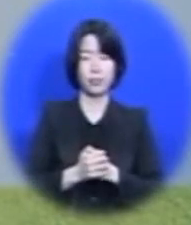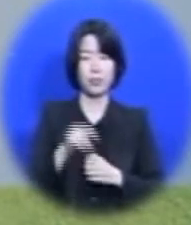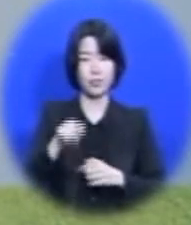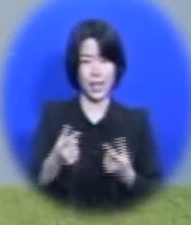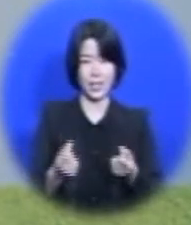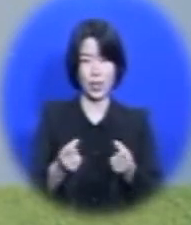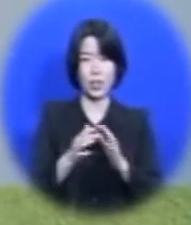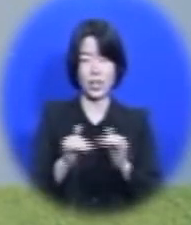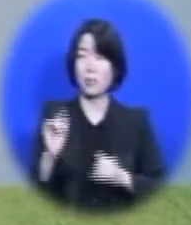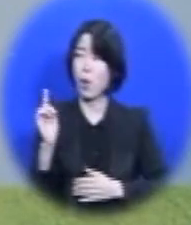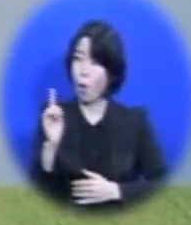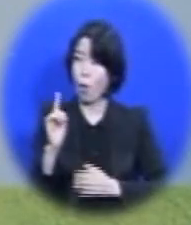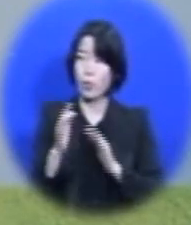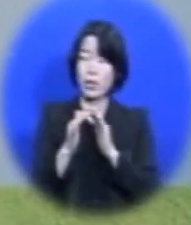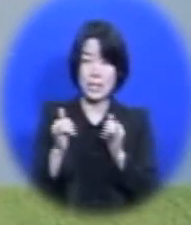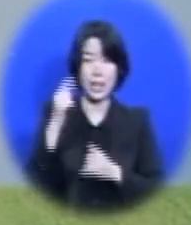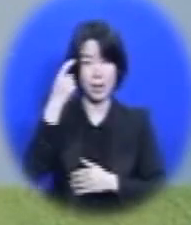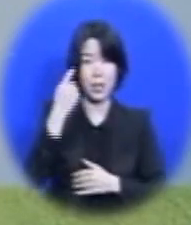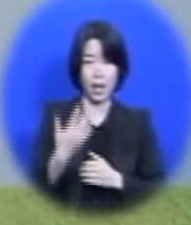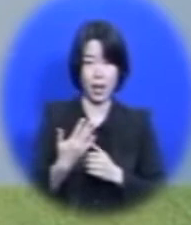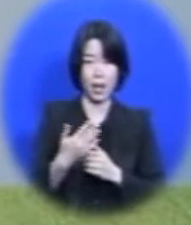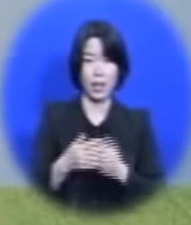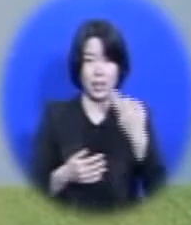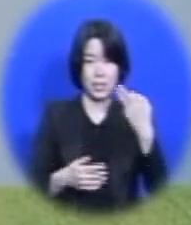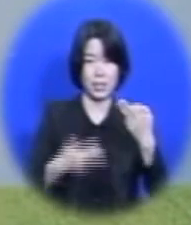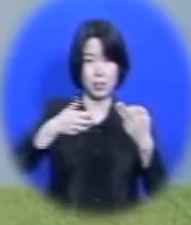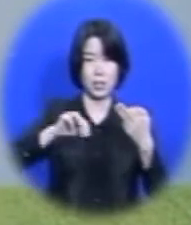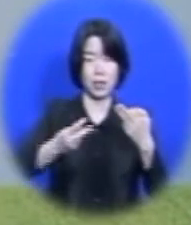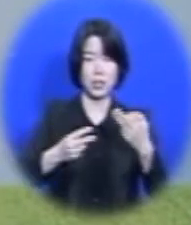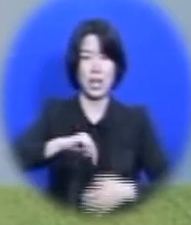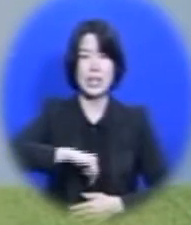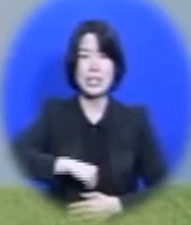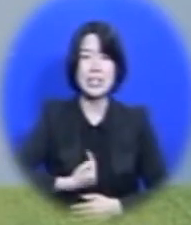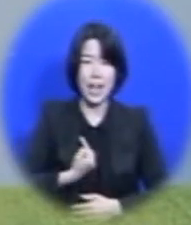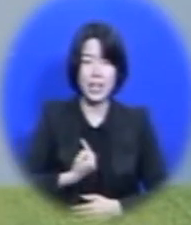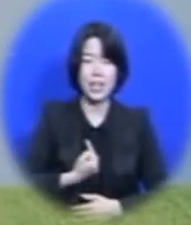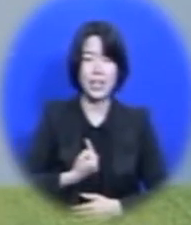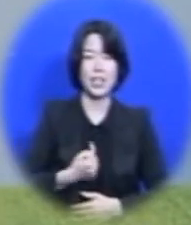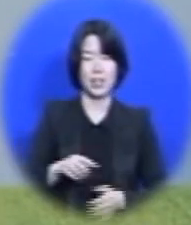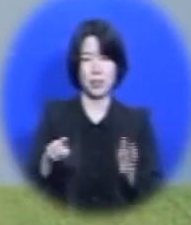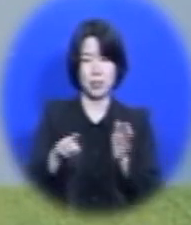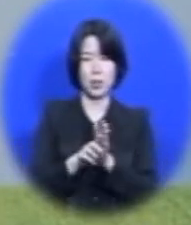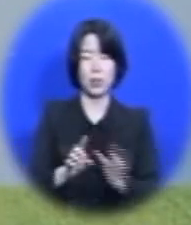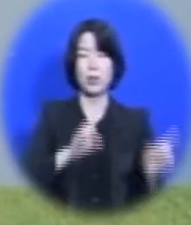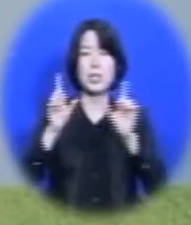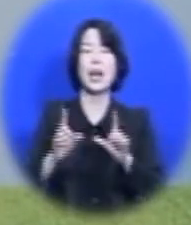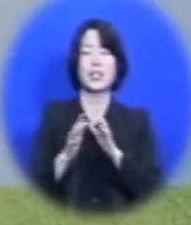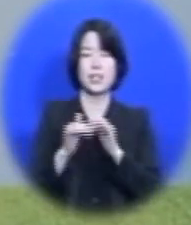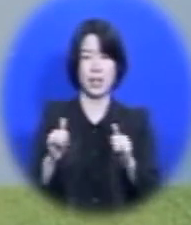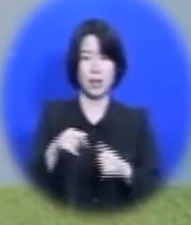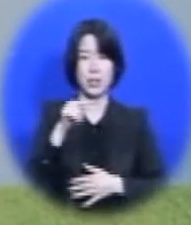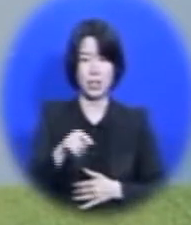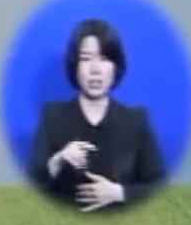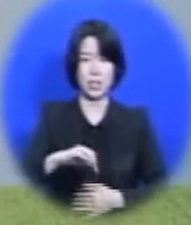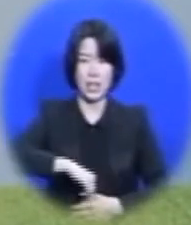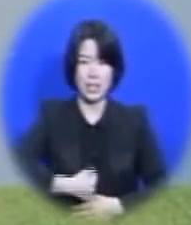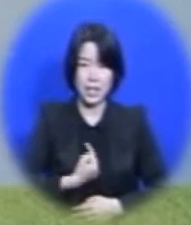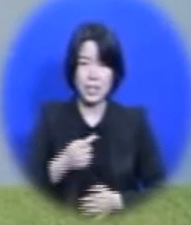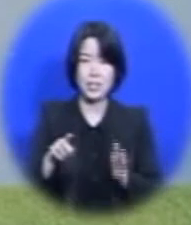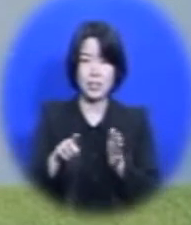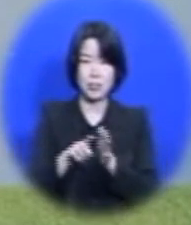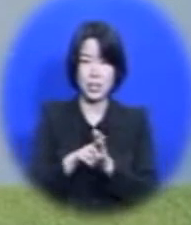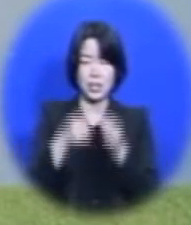이런 사람이 어떤 사람이 그런 사람인가? 13절에 자기 자신을 믿고 사는 사람이라고 그랬습니다. 이것이 자신을